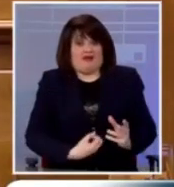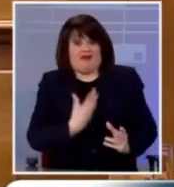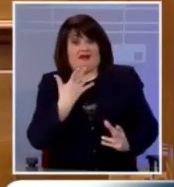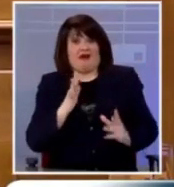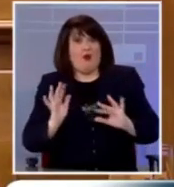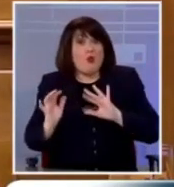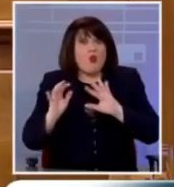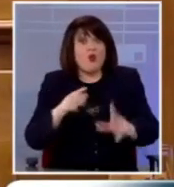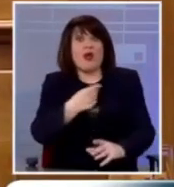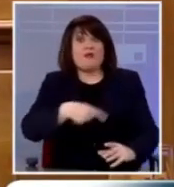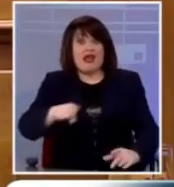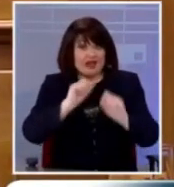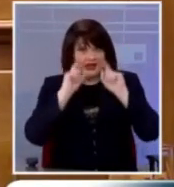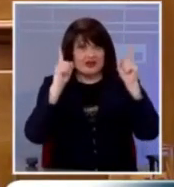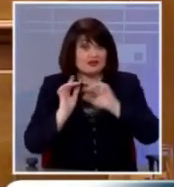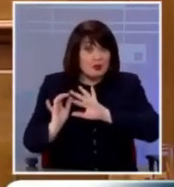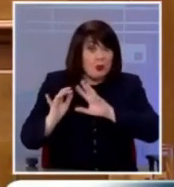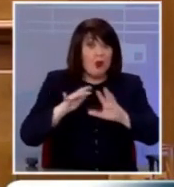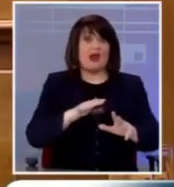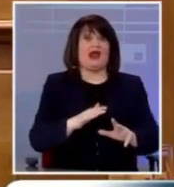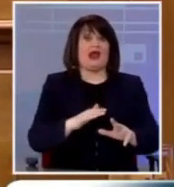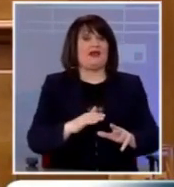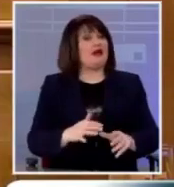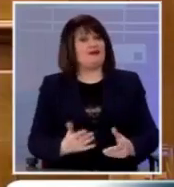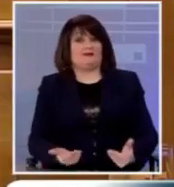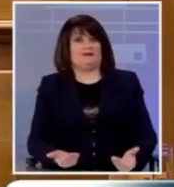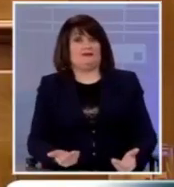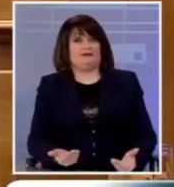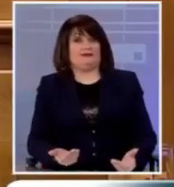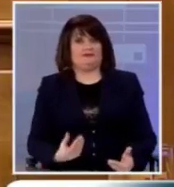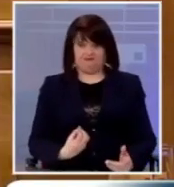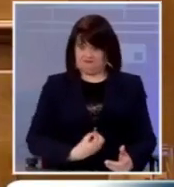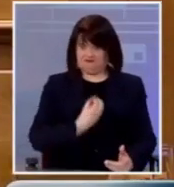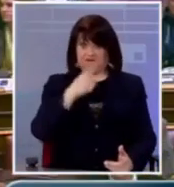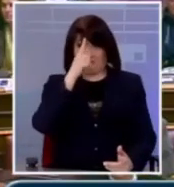λαϊκής εγρήγορσης, αυτής της έκφρασης της εθνικής και λαϊκής υπερηφάνειας.